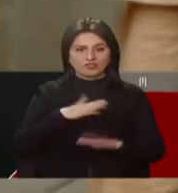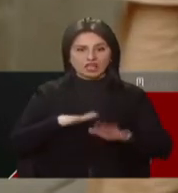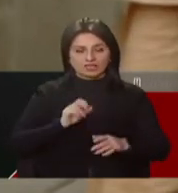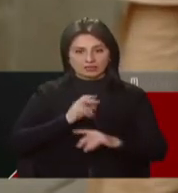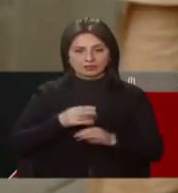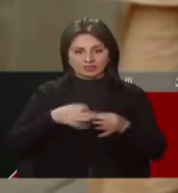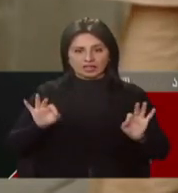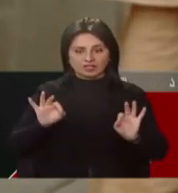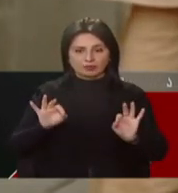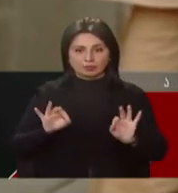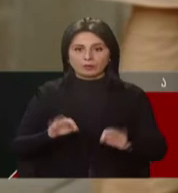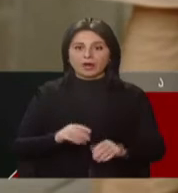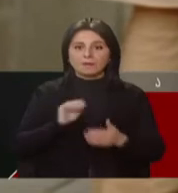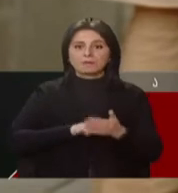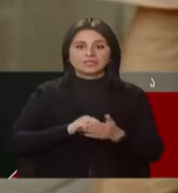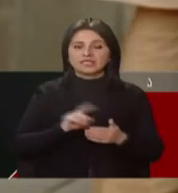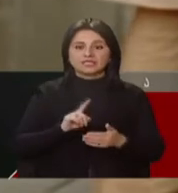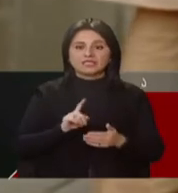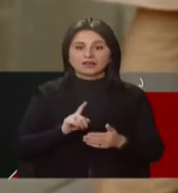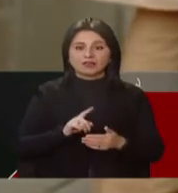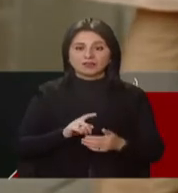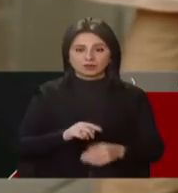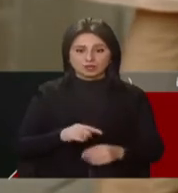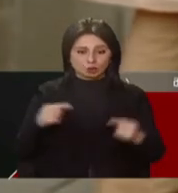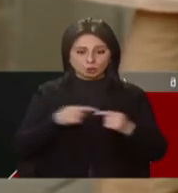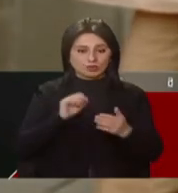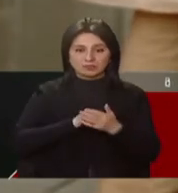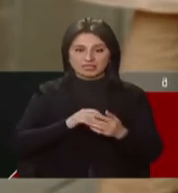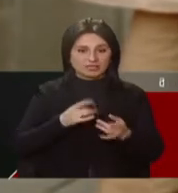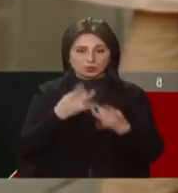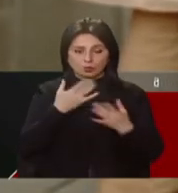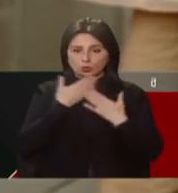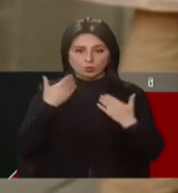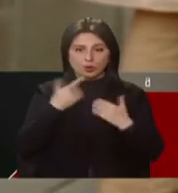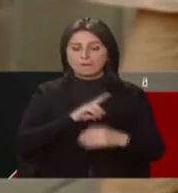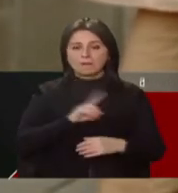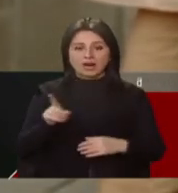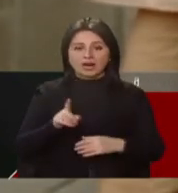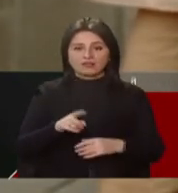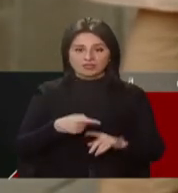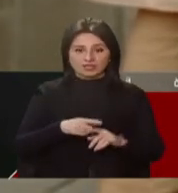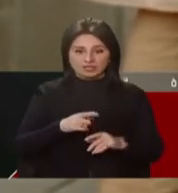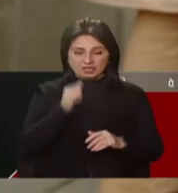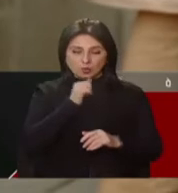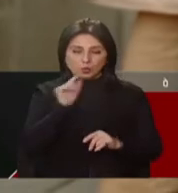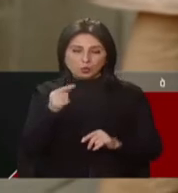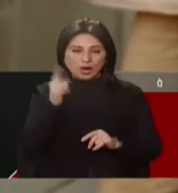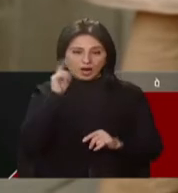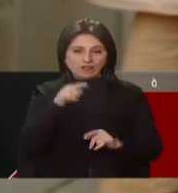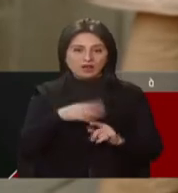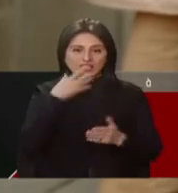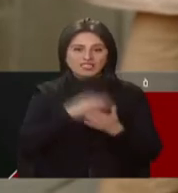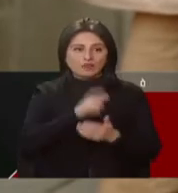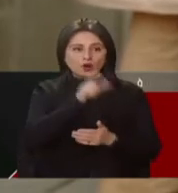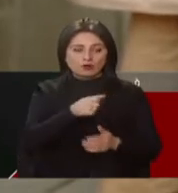პოზიციები. Მიზეზი იყო რომ ანუ ზუსტი მიზეზი არ გაგვიმარტებს, მაგრამ კულორებიდან გამოდრო თავიანთ კადრების მიღება